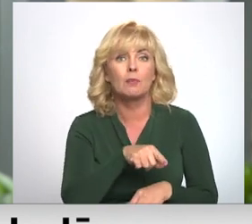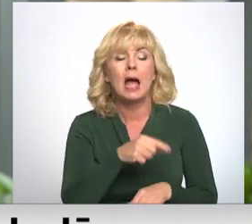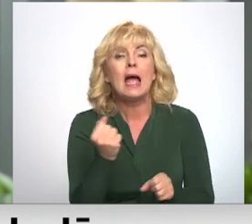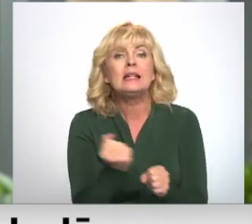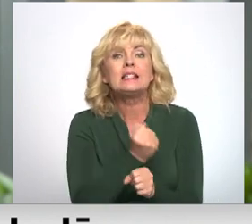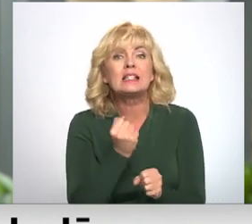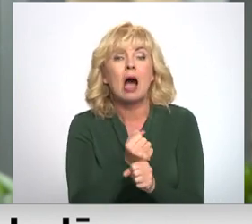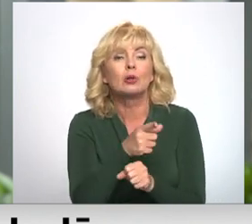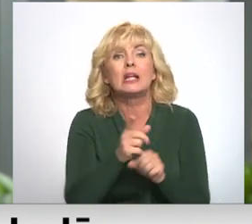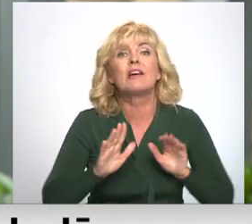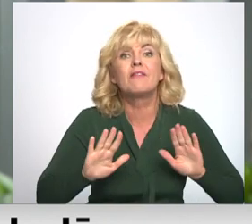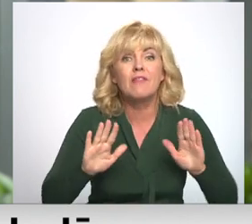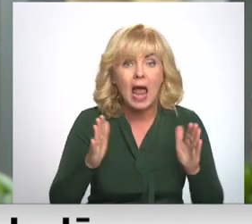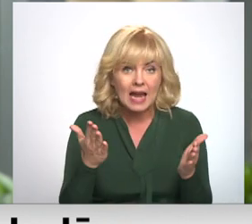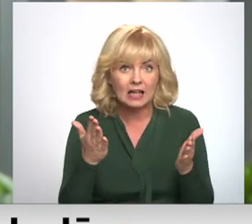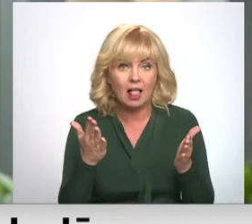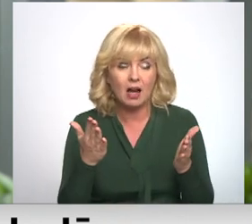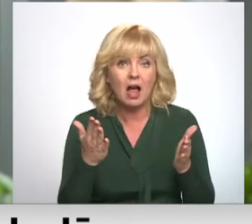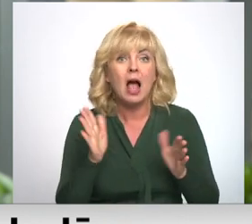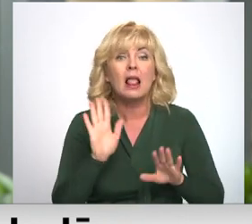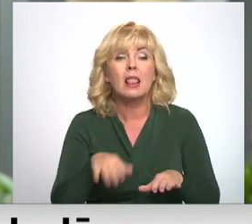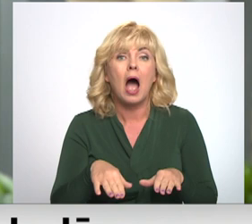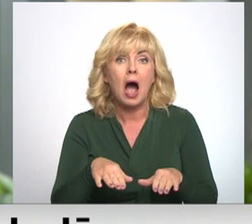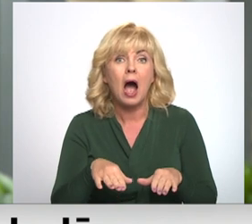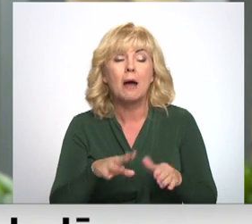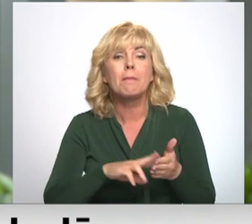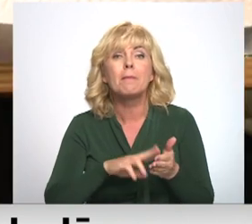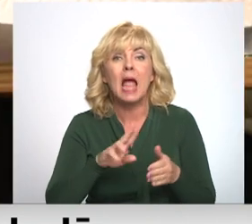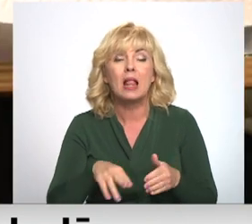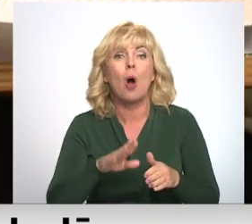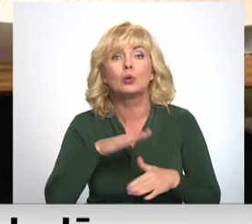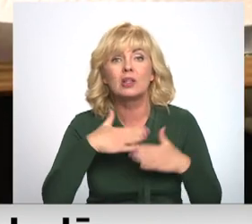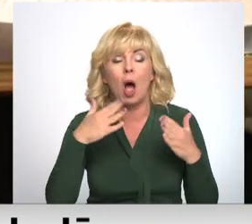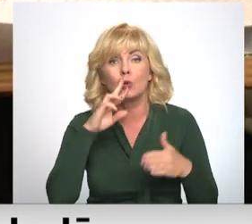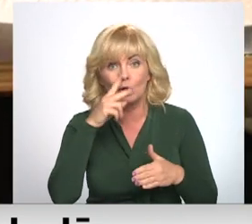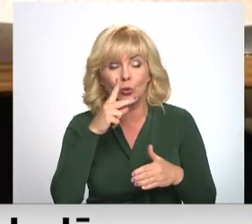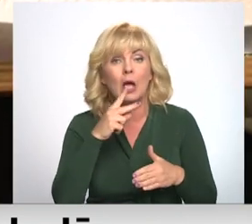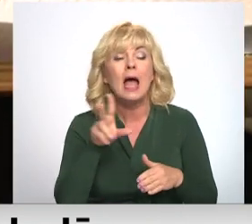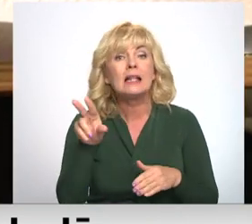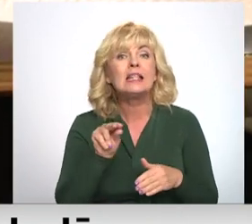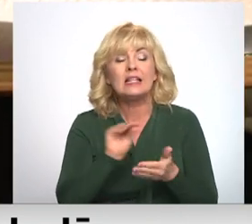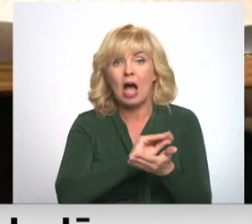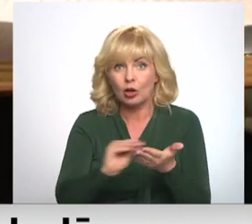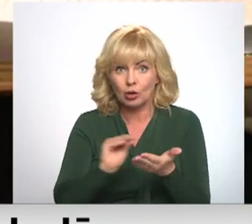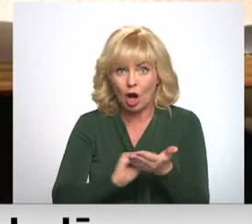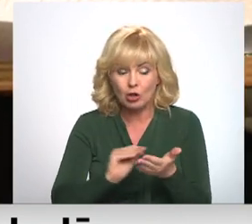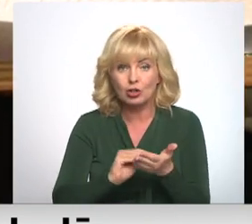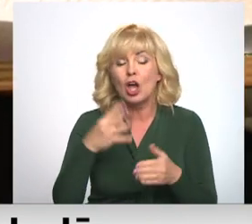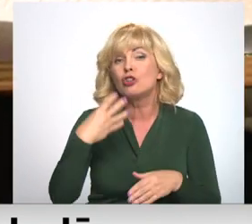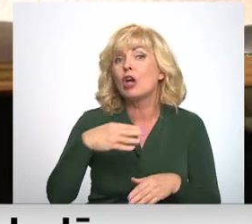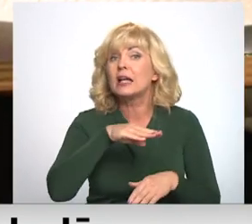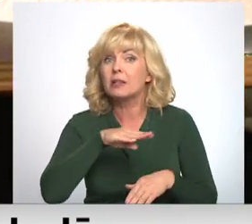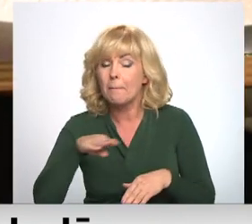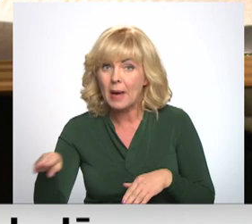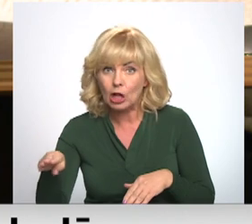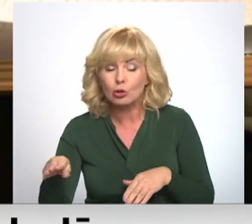izdarīt to tik veikli, lai pieļautu daudzas kļūdas. Diktāta rakstīšana aizņem vien aptuveni 40 minūtes,